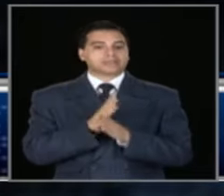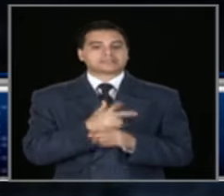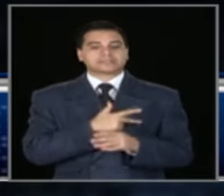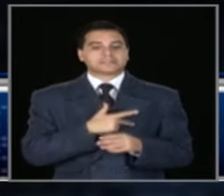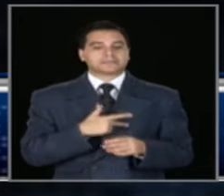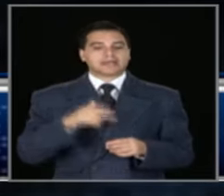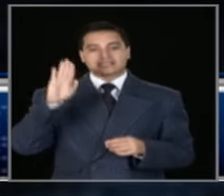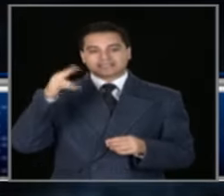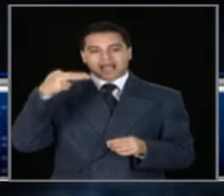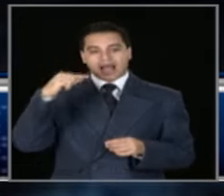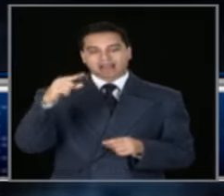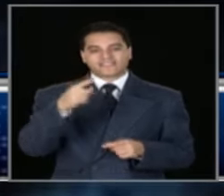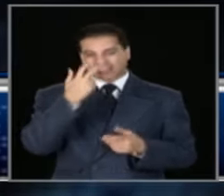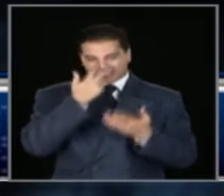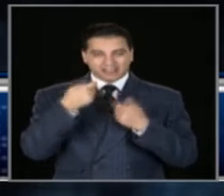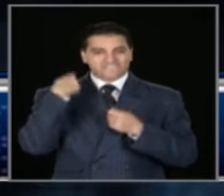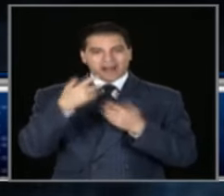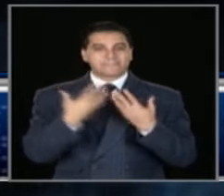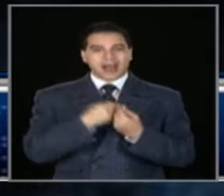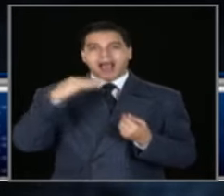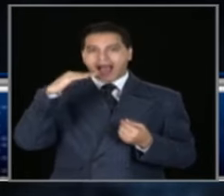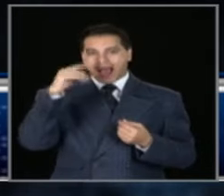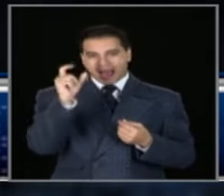كان في فيلم حنفي الأباه برضو.